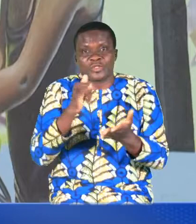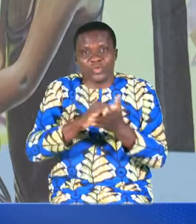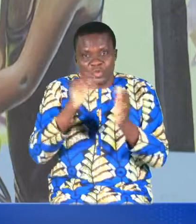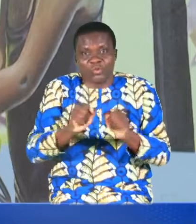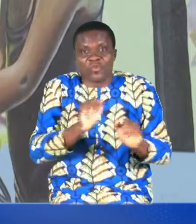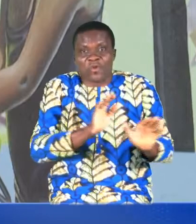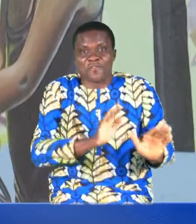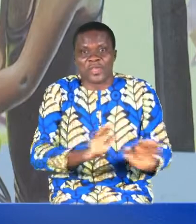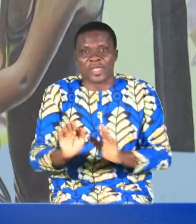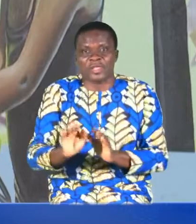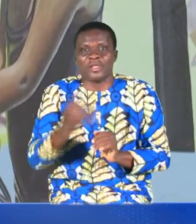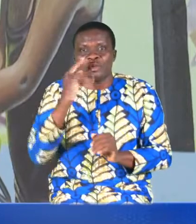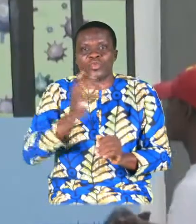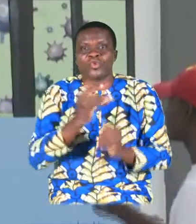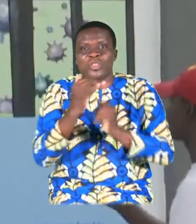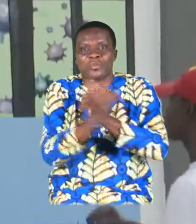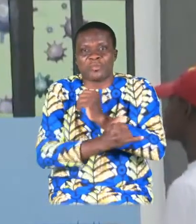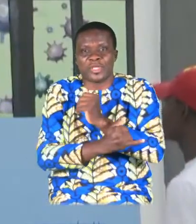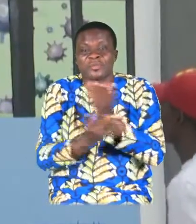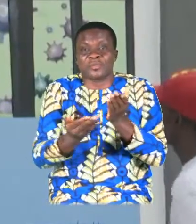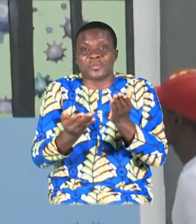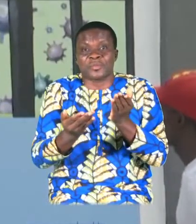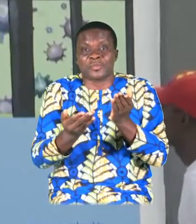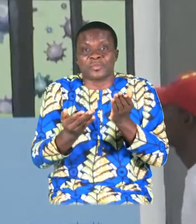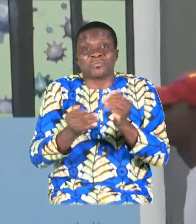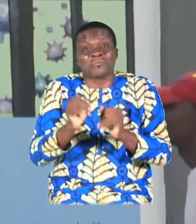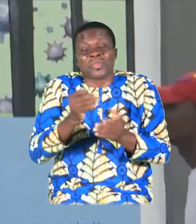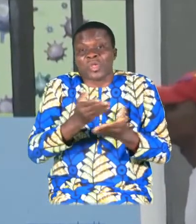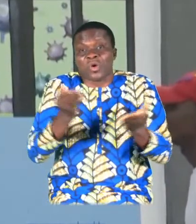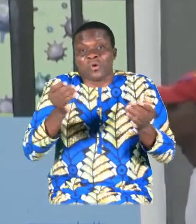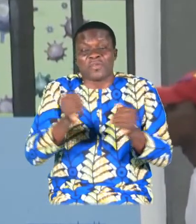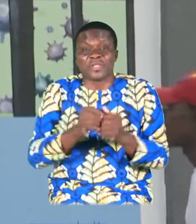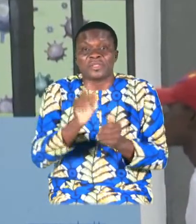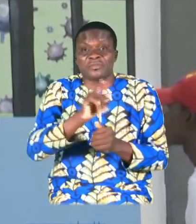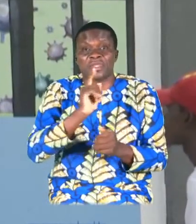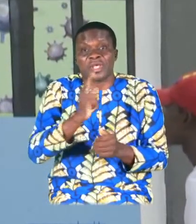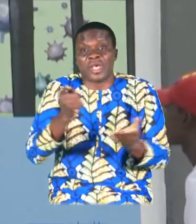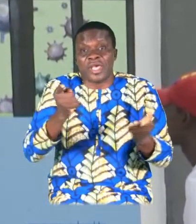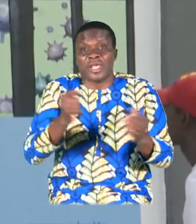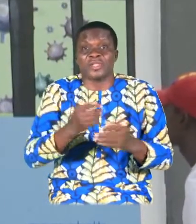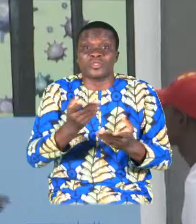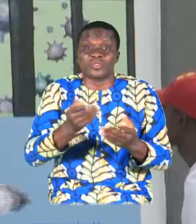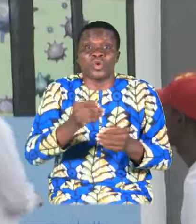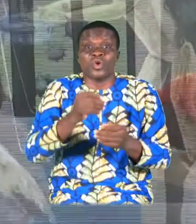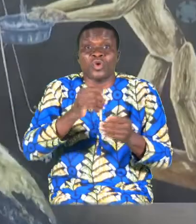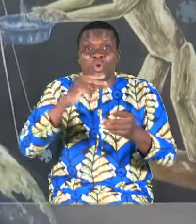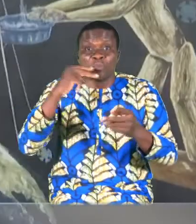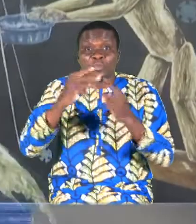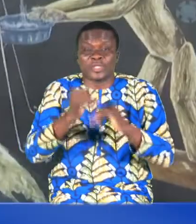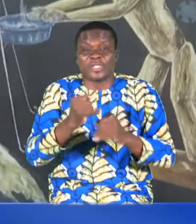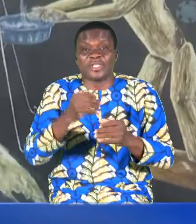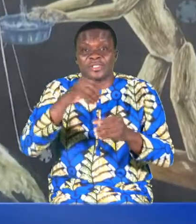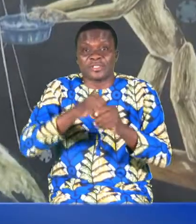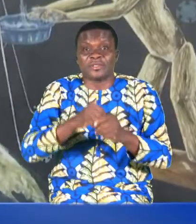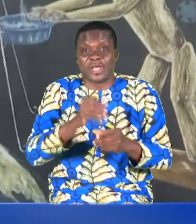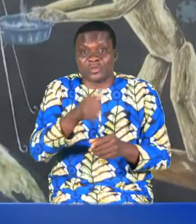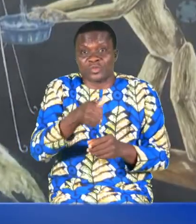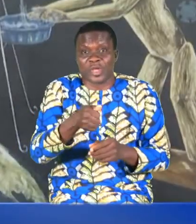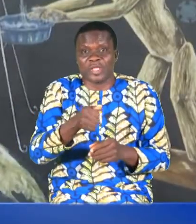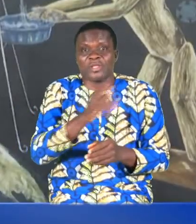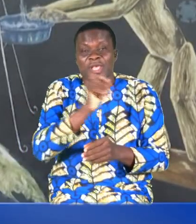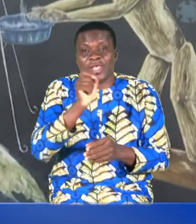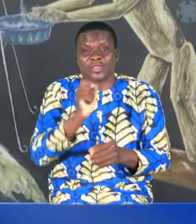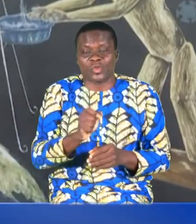pouvons faire pour notre pays. Les statuettes, en fait, elles sont protectrices en soi. Et